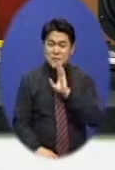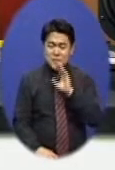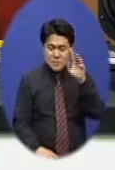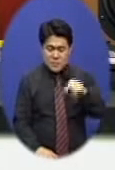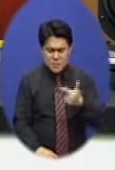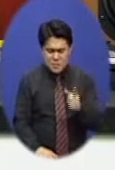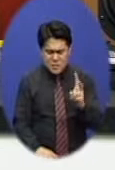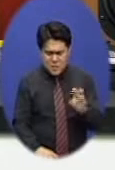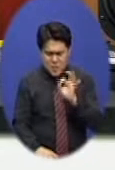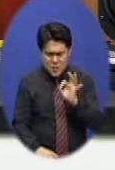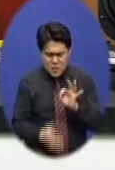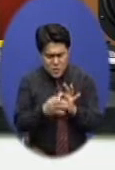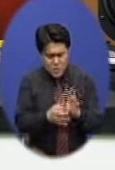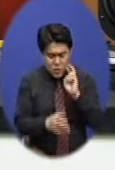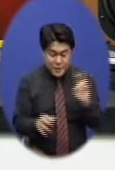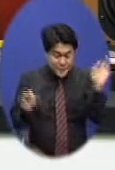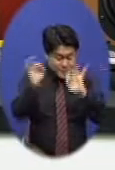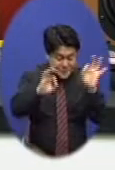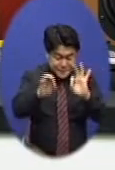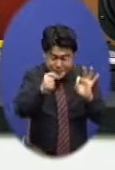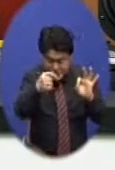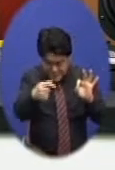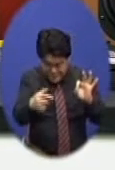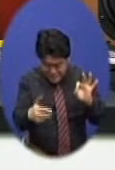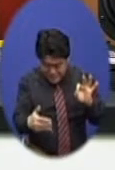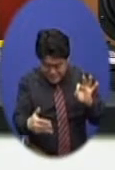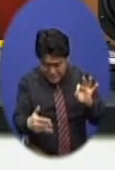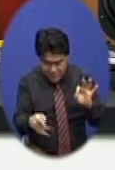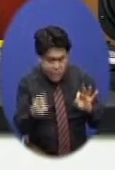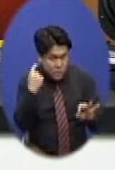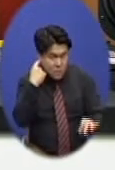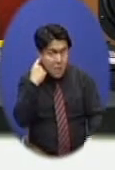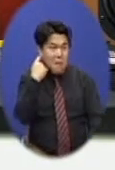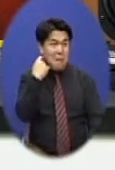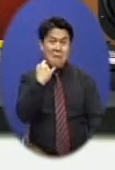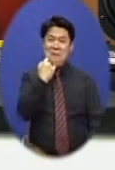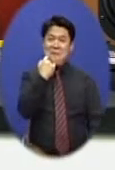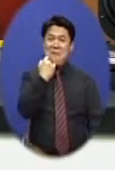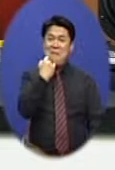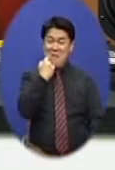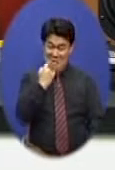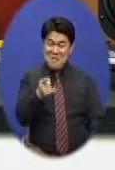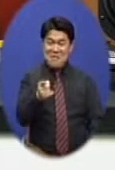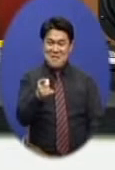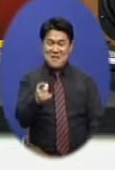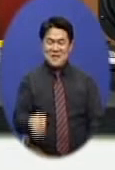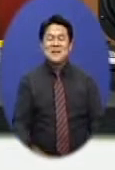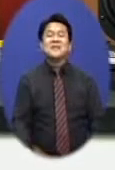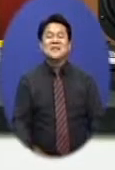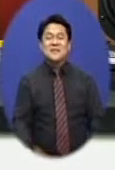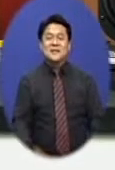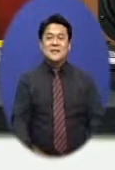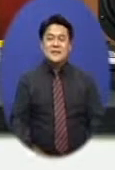찾다가 네. 춘향아 또 여러 곡이 있잖아요. 네. 네. 찾다가 이 노래를 들었는데 너무 좋더라고요. 아하.